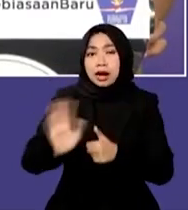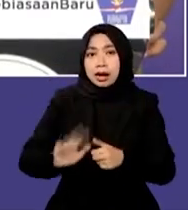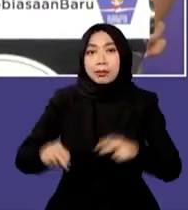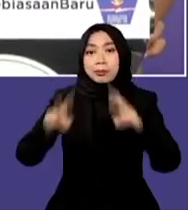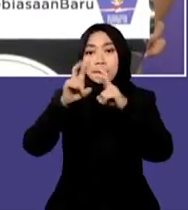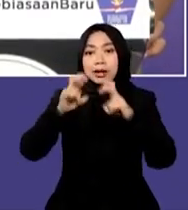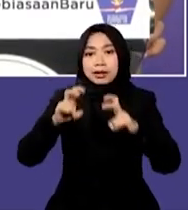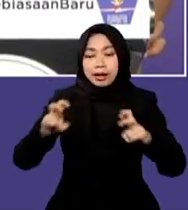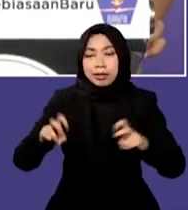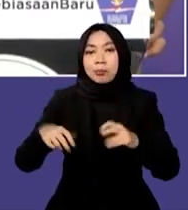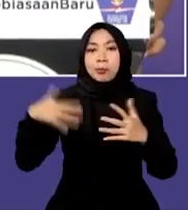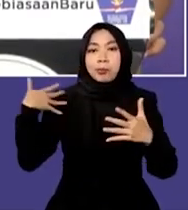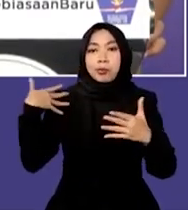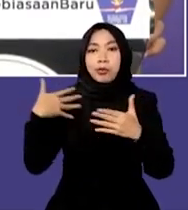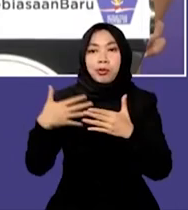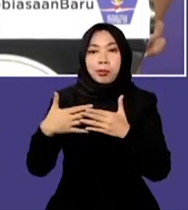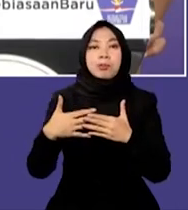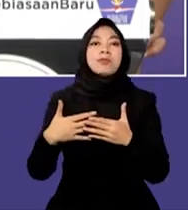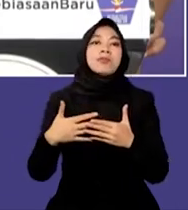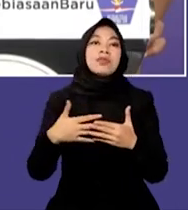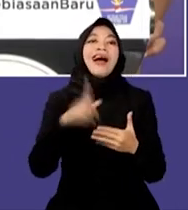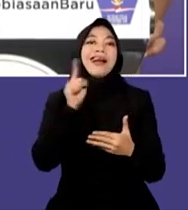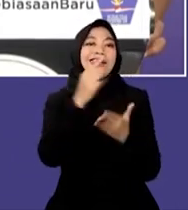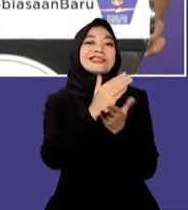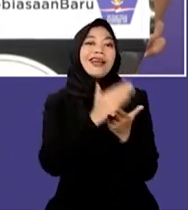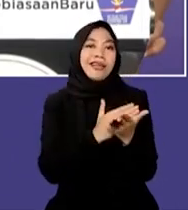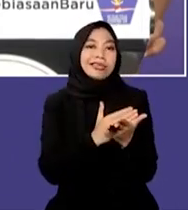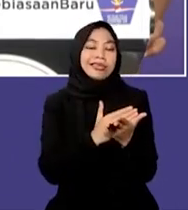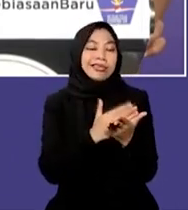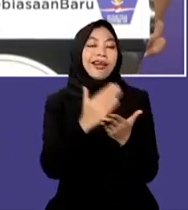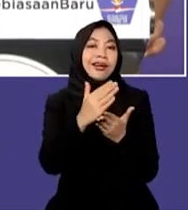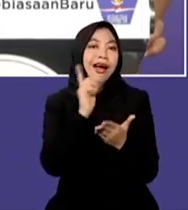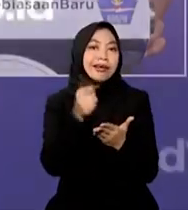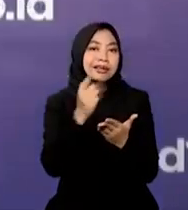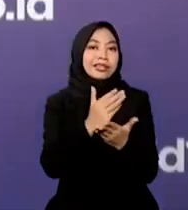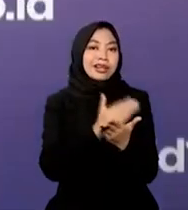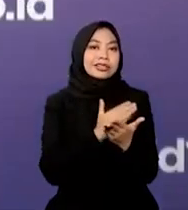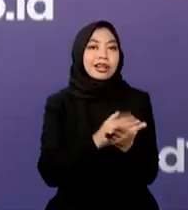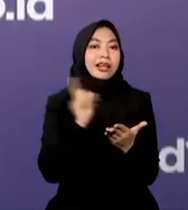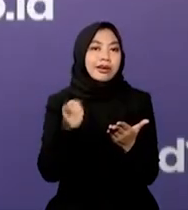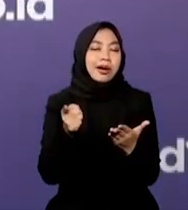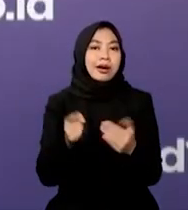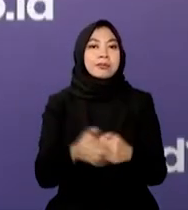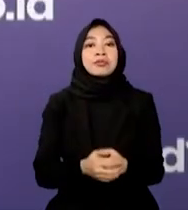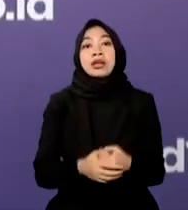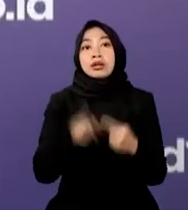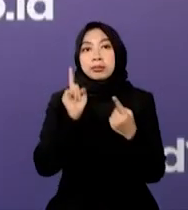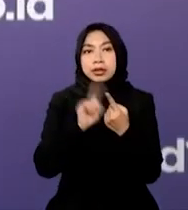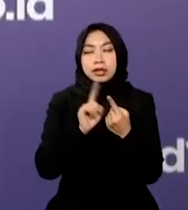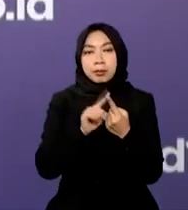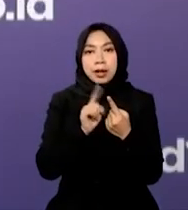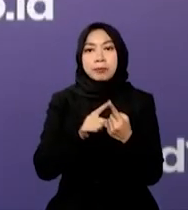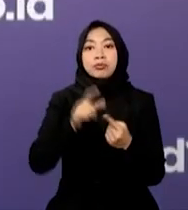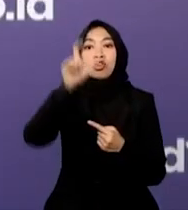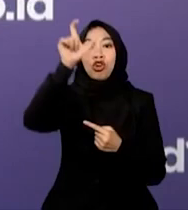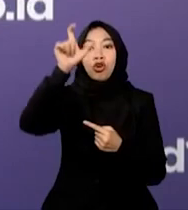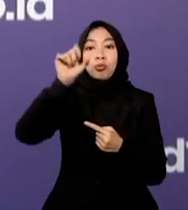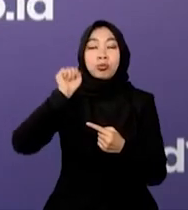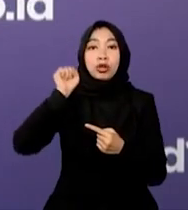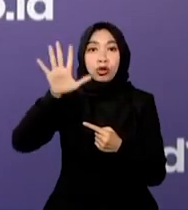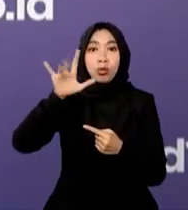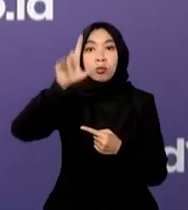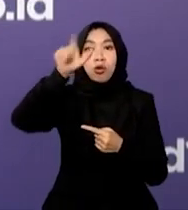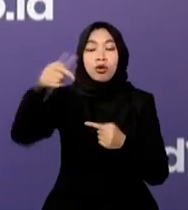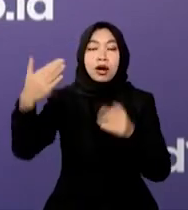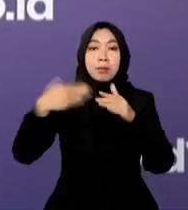itu perlu memperhatikan beberapa hal pastikan bahwa antrian masuk dan